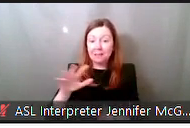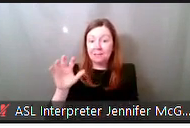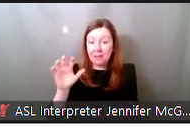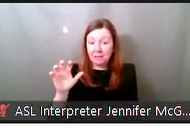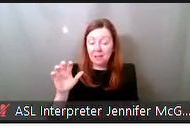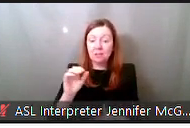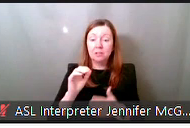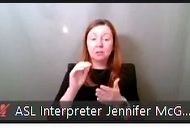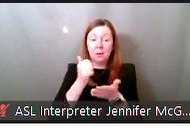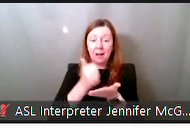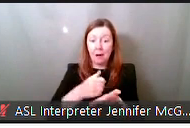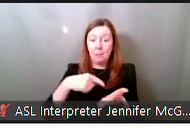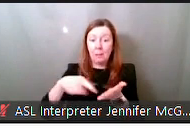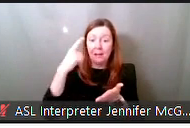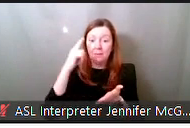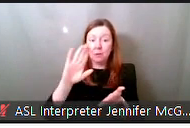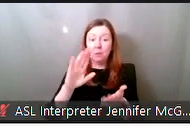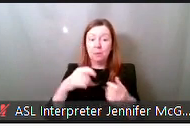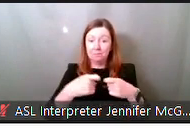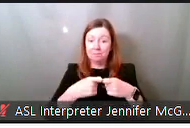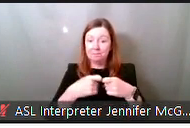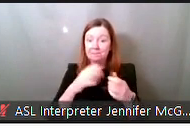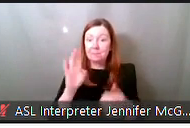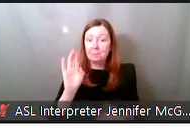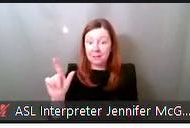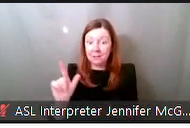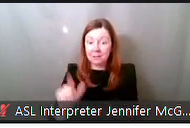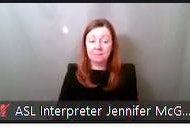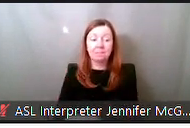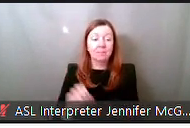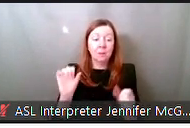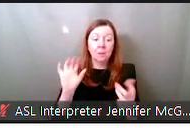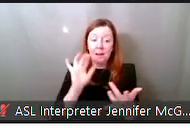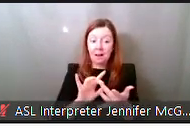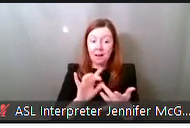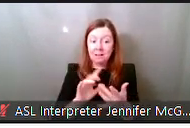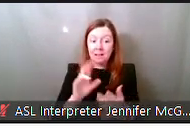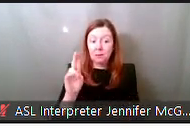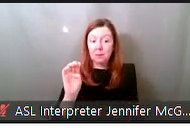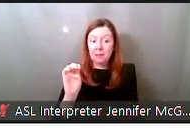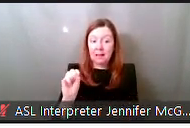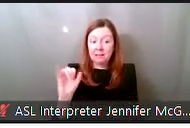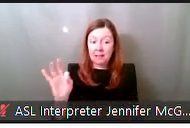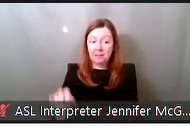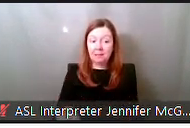他们提供1500块来付你的账单，